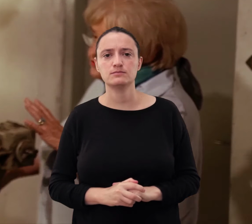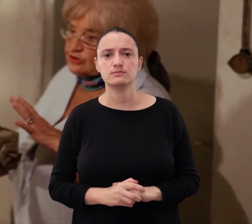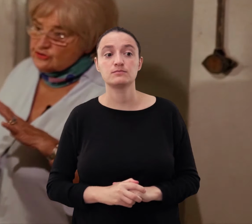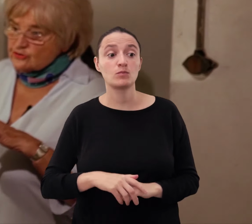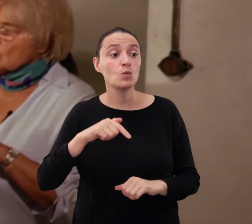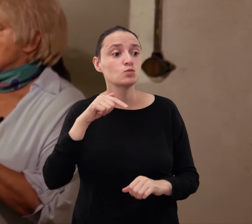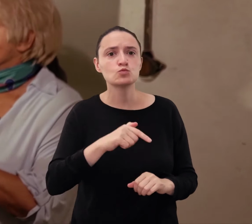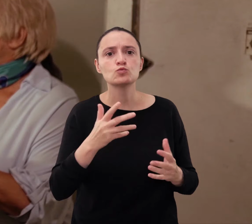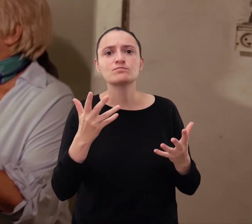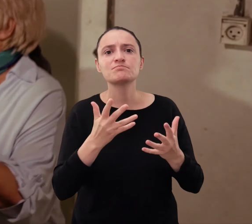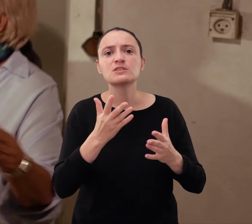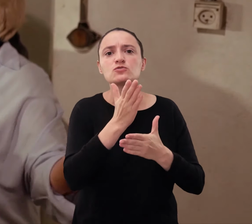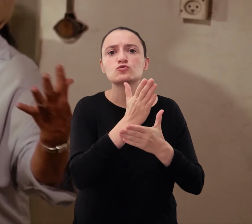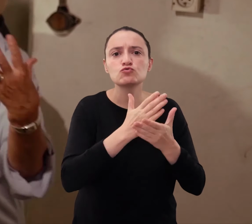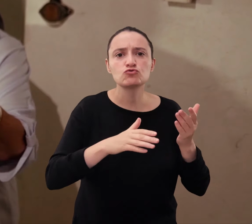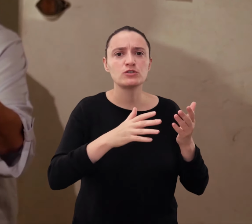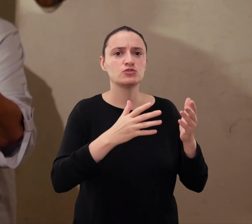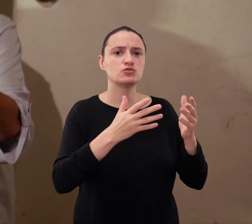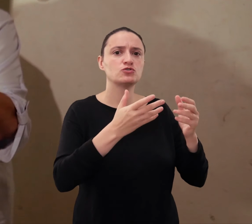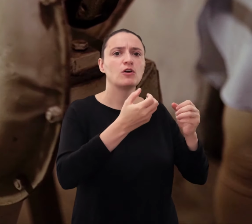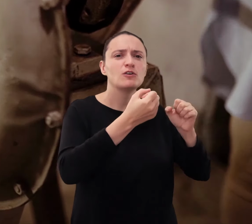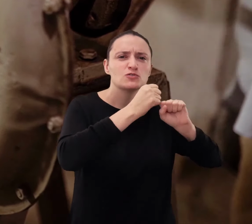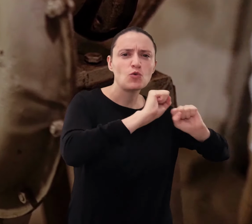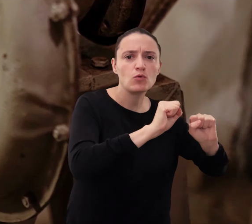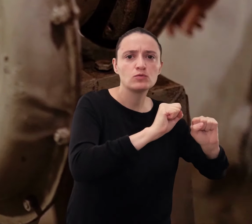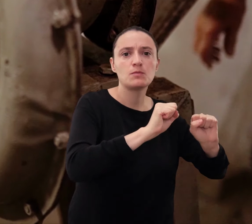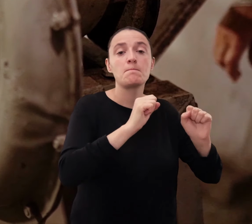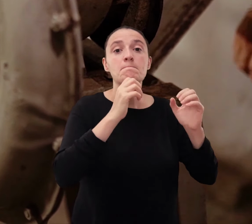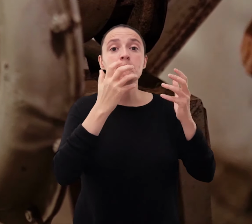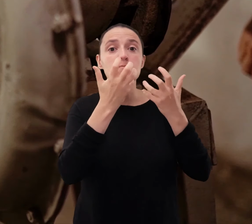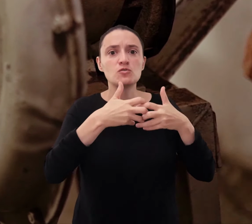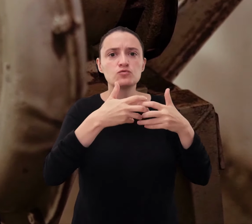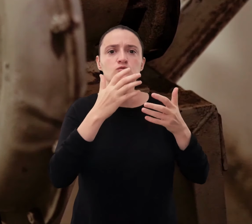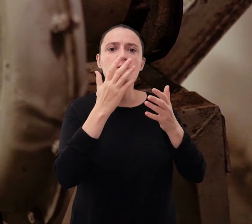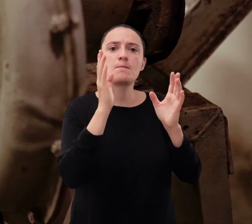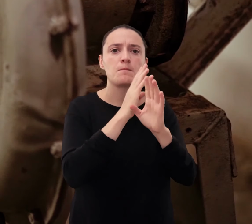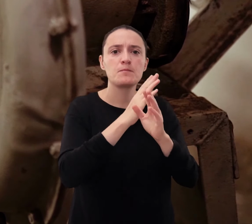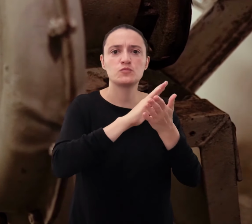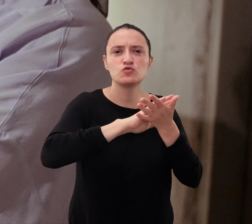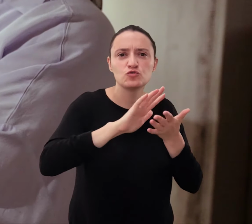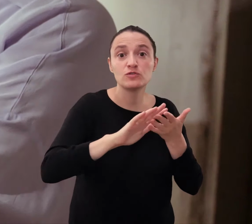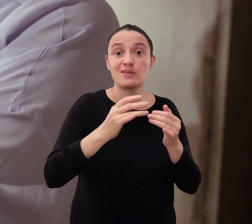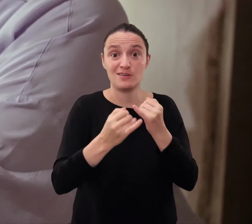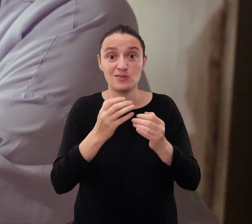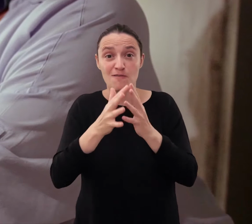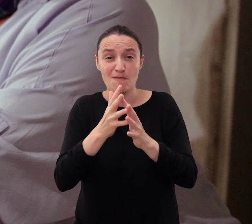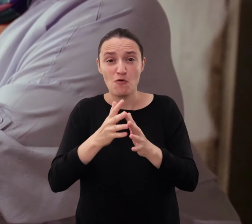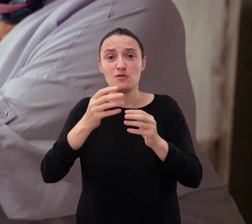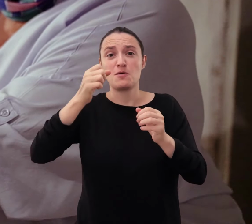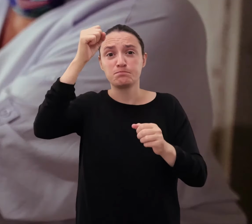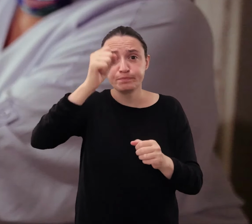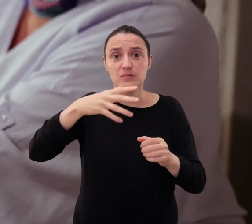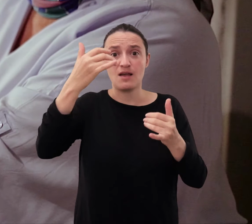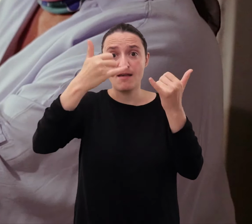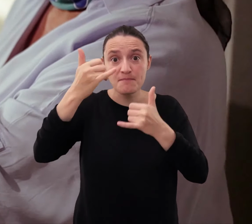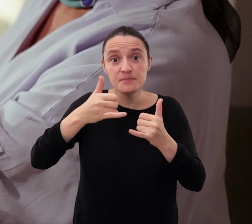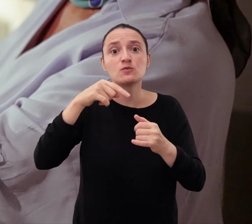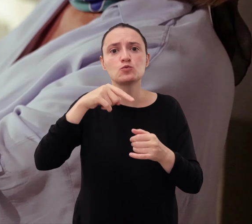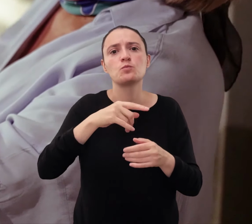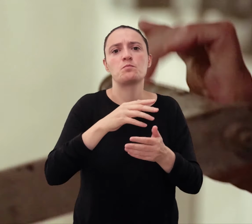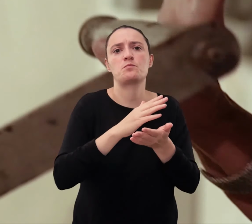To jest część schronów, filtry. Gdyby padła broń chemiczna, trzeba było